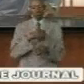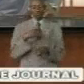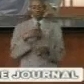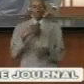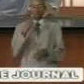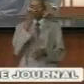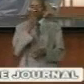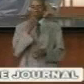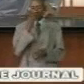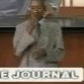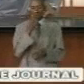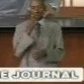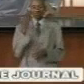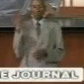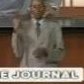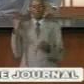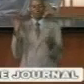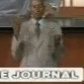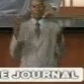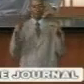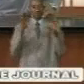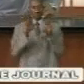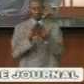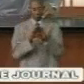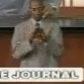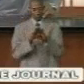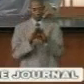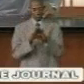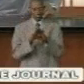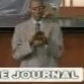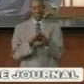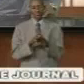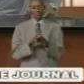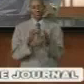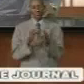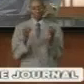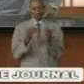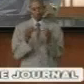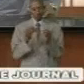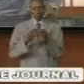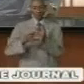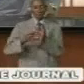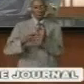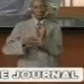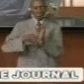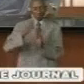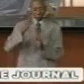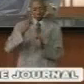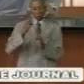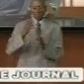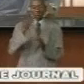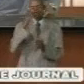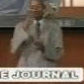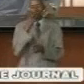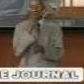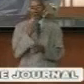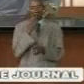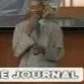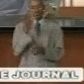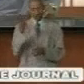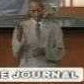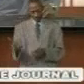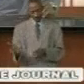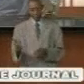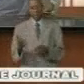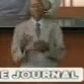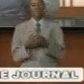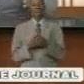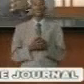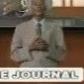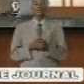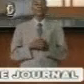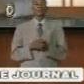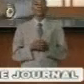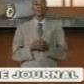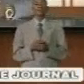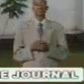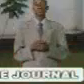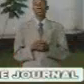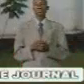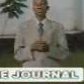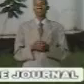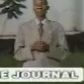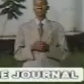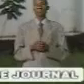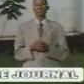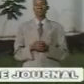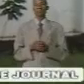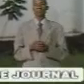portes depuis hier. C'était à l'occasion de la tenue du 14e sommet de la francophonie. Lisette Mujinga et Willy Kandé nous ont signé ce reportage.